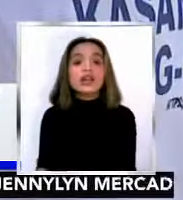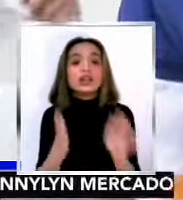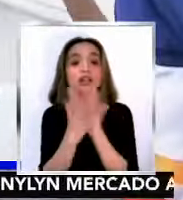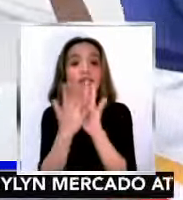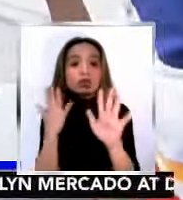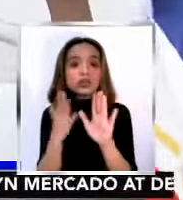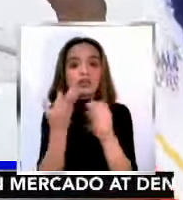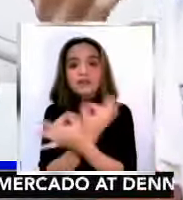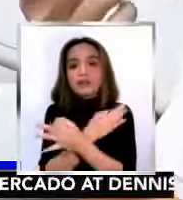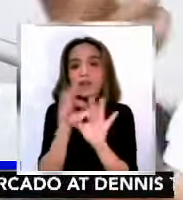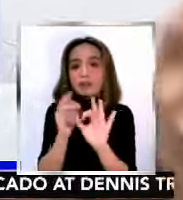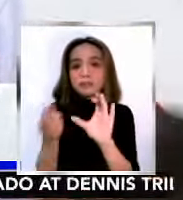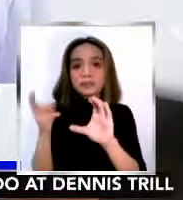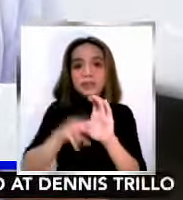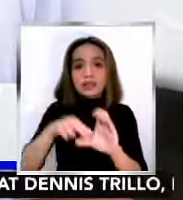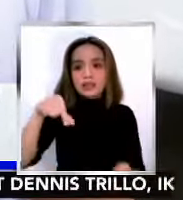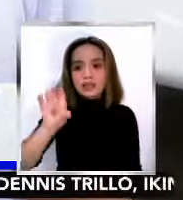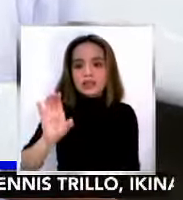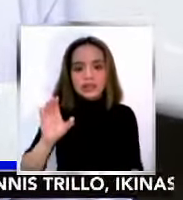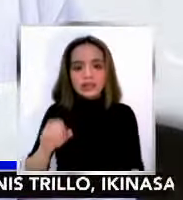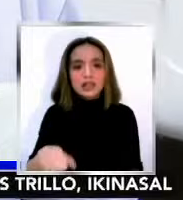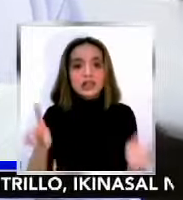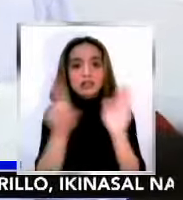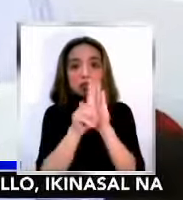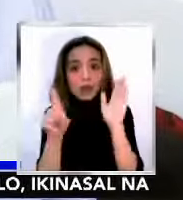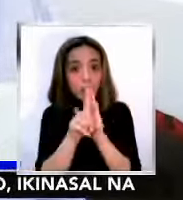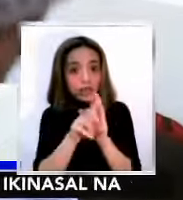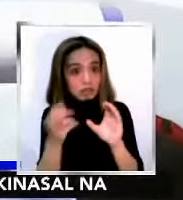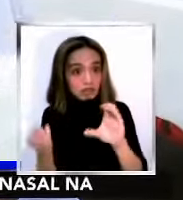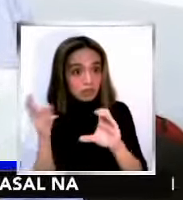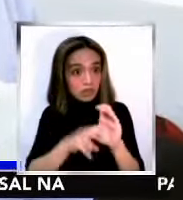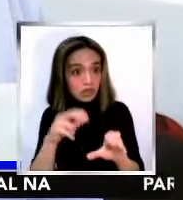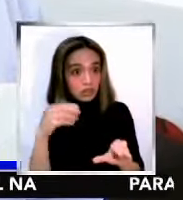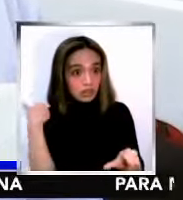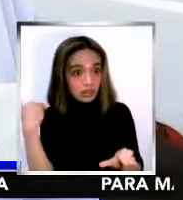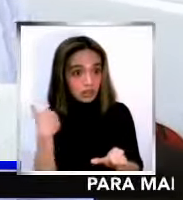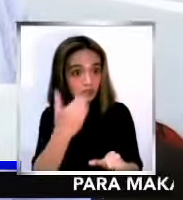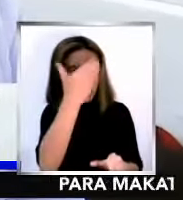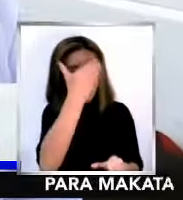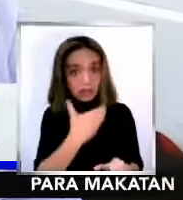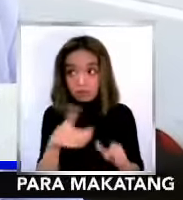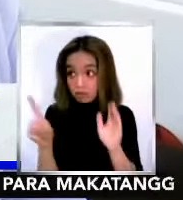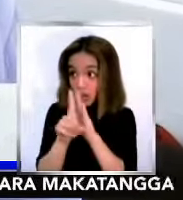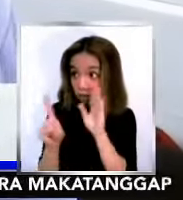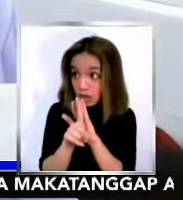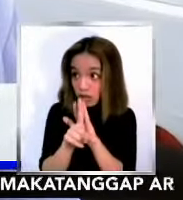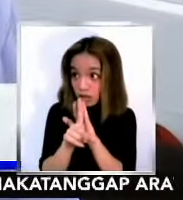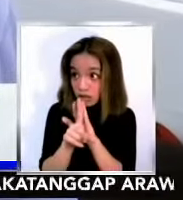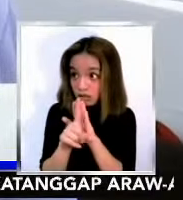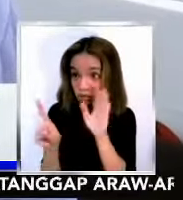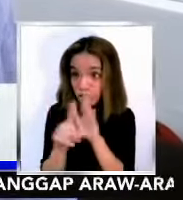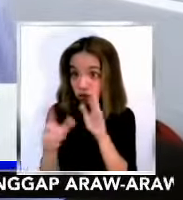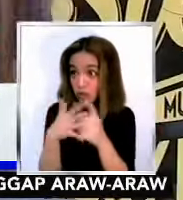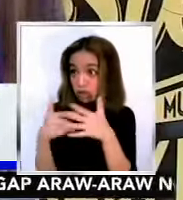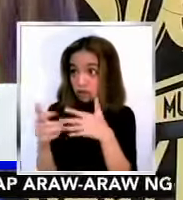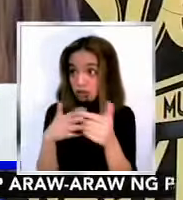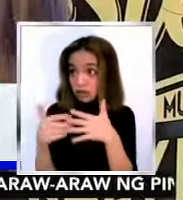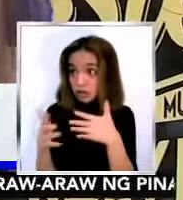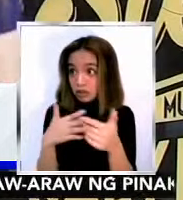kanina. Bawal pong sumakay ang hindi naka-face shield? Bawal po. Ah, pinagbabawalan niyo po kahit voluntary na lang